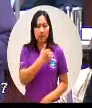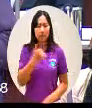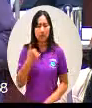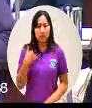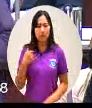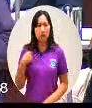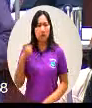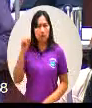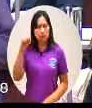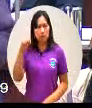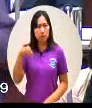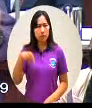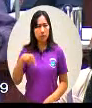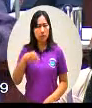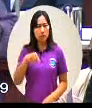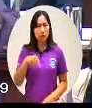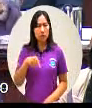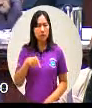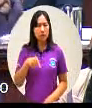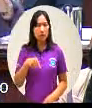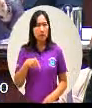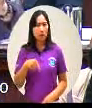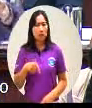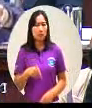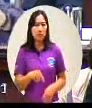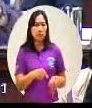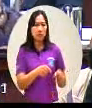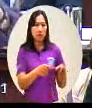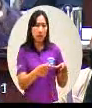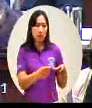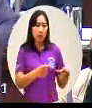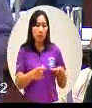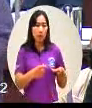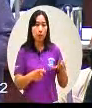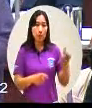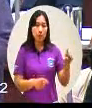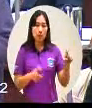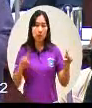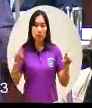为10号公园伫对面，但是10号公园内底煞